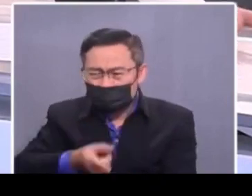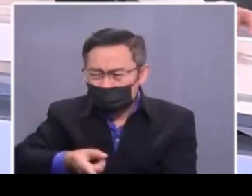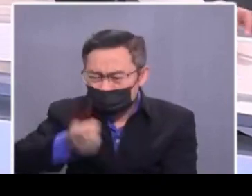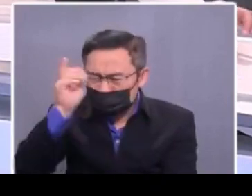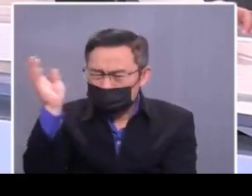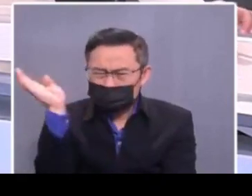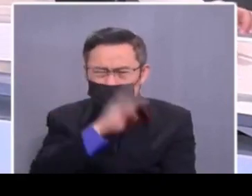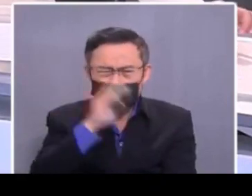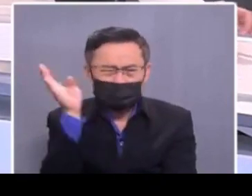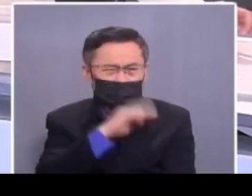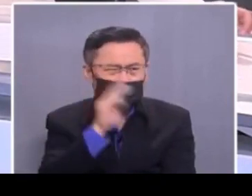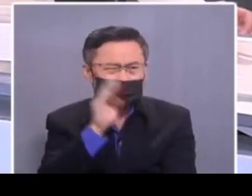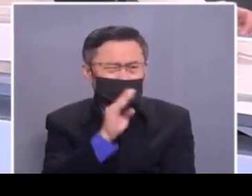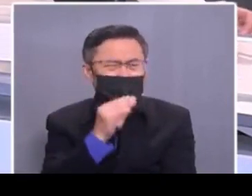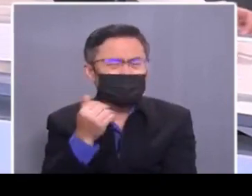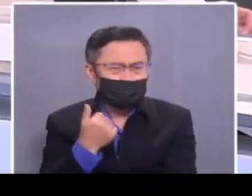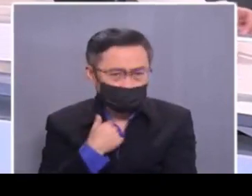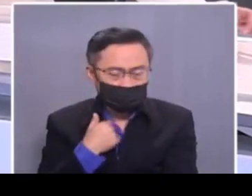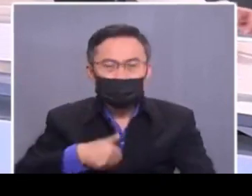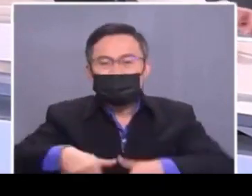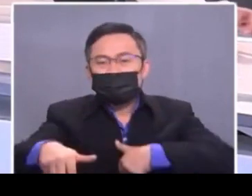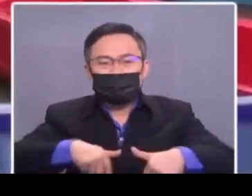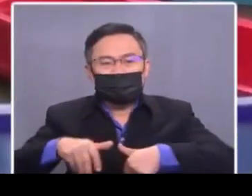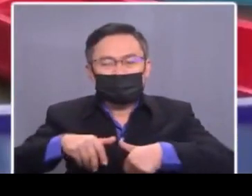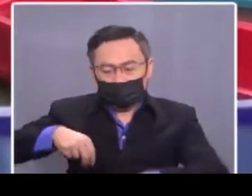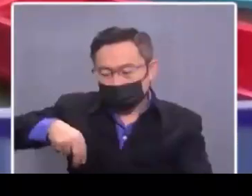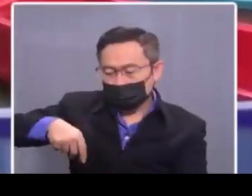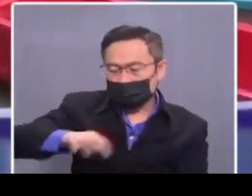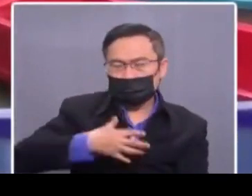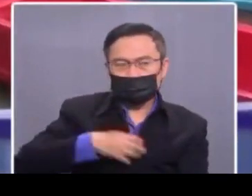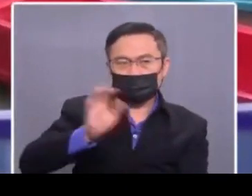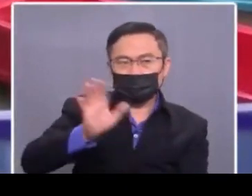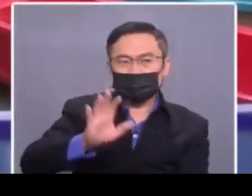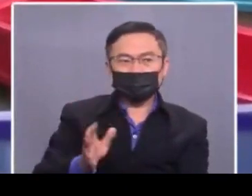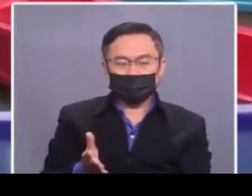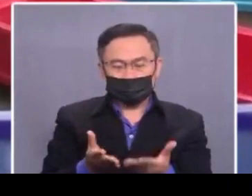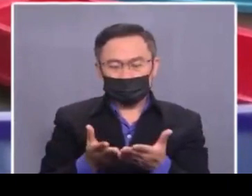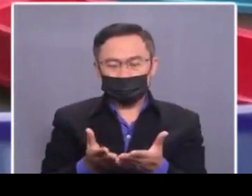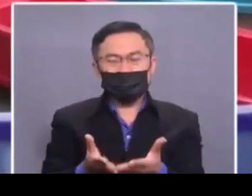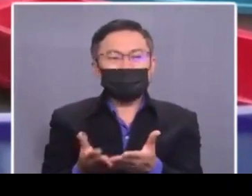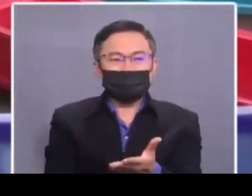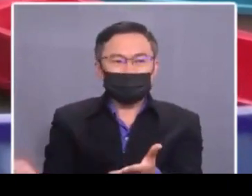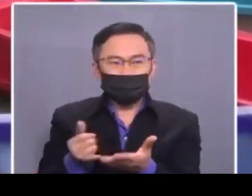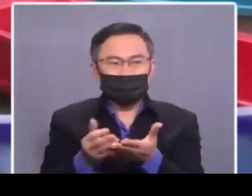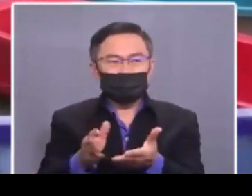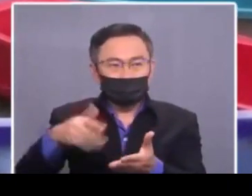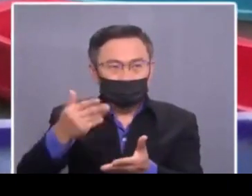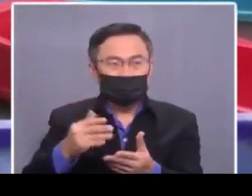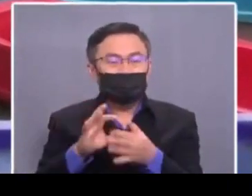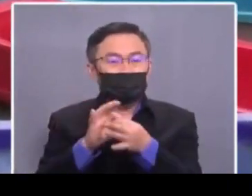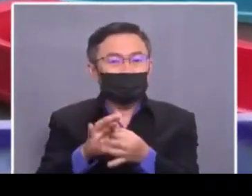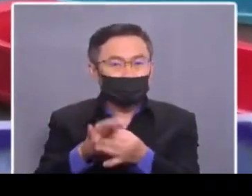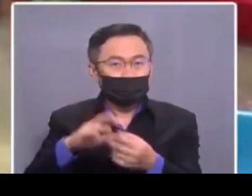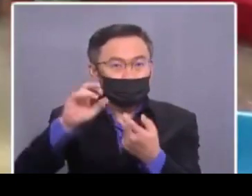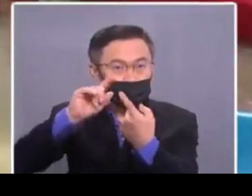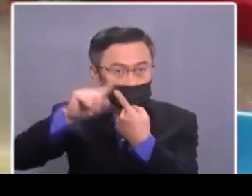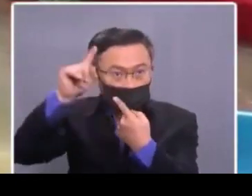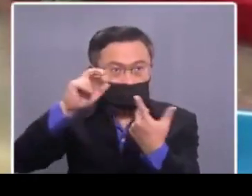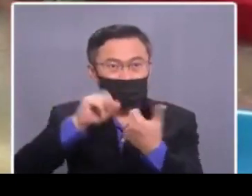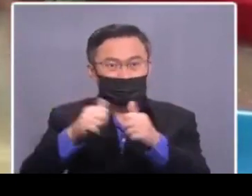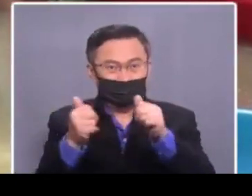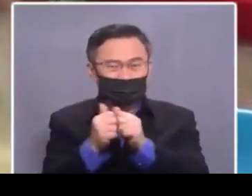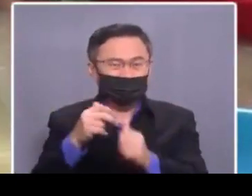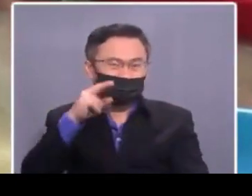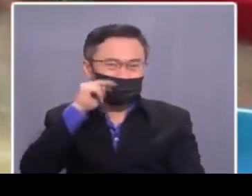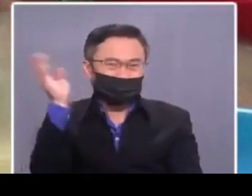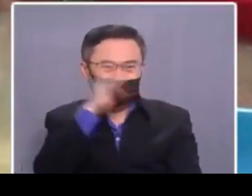าที่จะเดินลุยน้ำก็ยังคงต้องใช้เรือเนี่ยนะคะเป็นพาหนะอยู่เนี่ยนะคะเพราะนอกจากกลัวน้ำเน่าแล้วก็ยังกลัวปริง